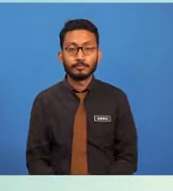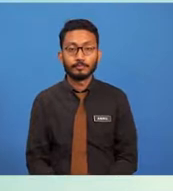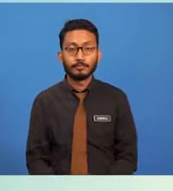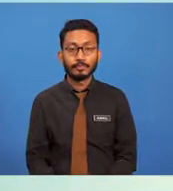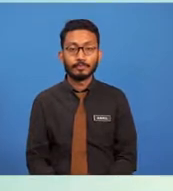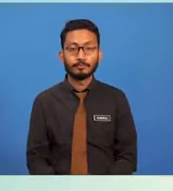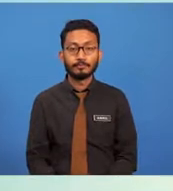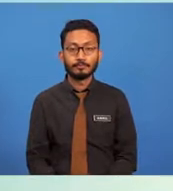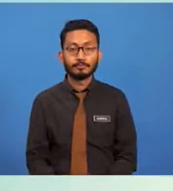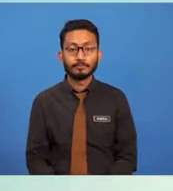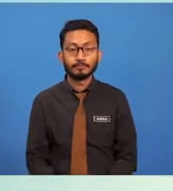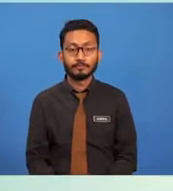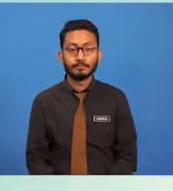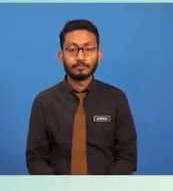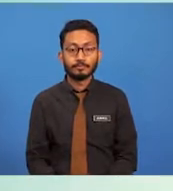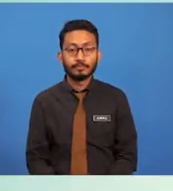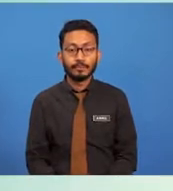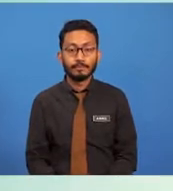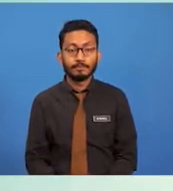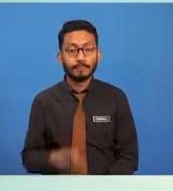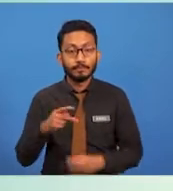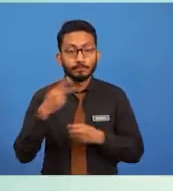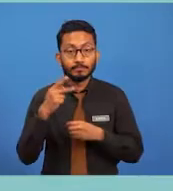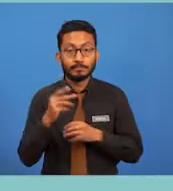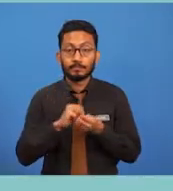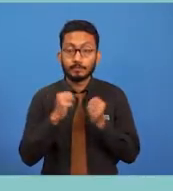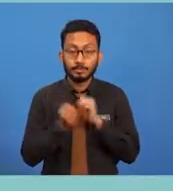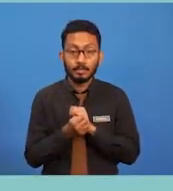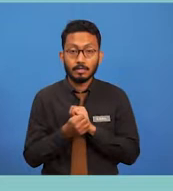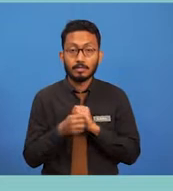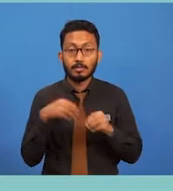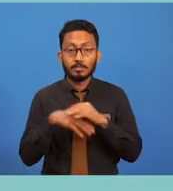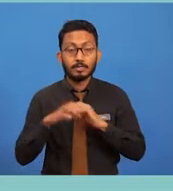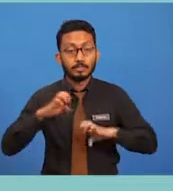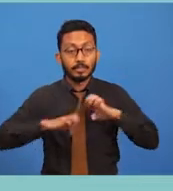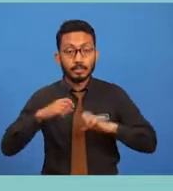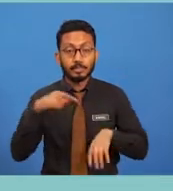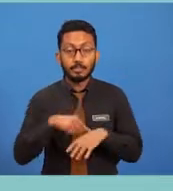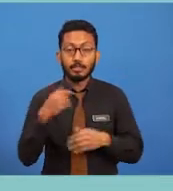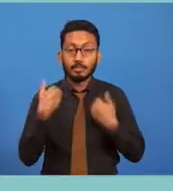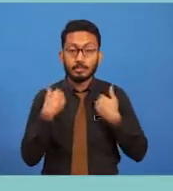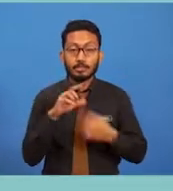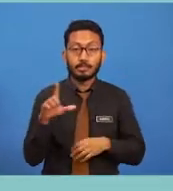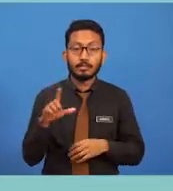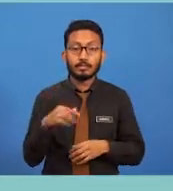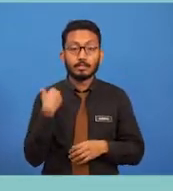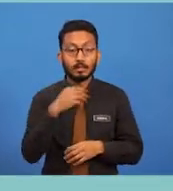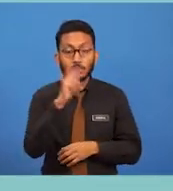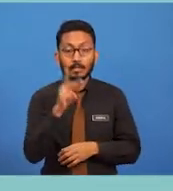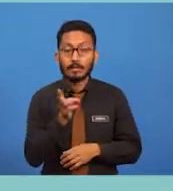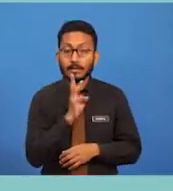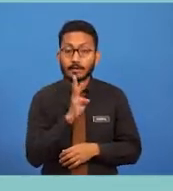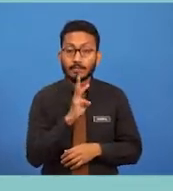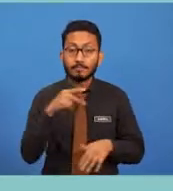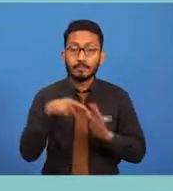Penyataan masalah bagi eksperimen ini adalah, adakah air diperlukan